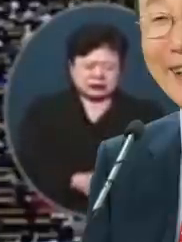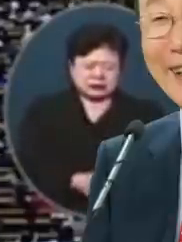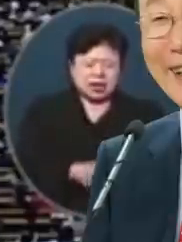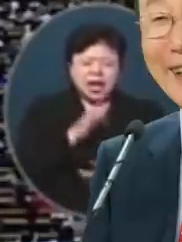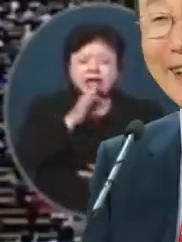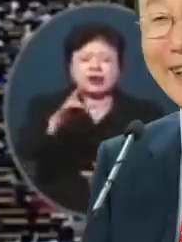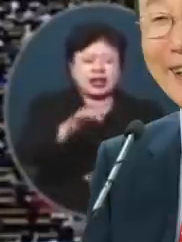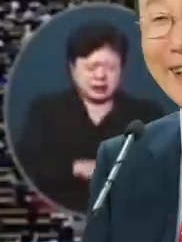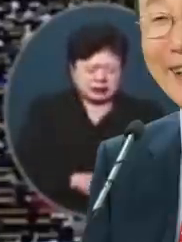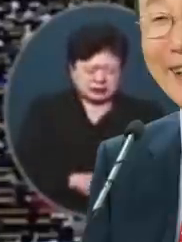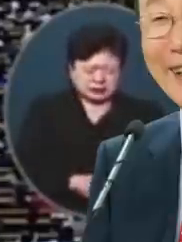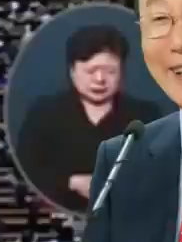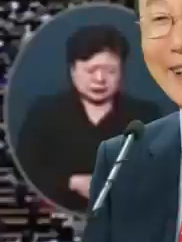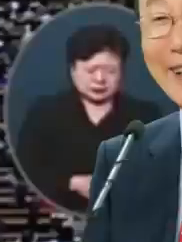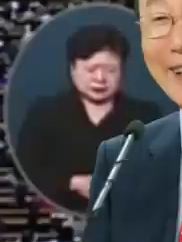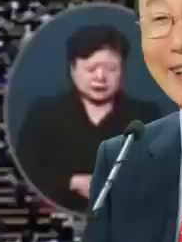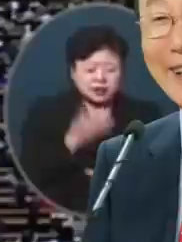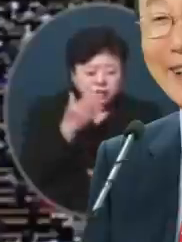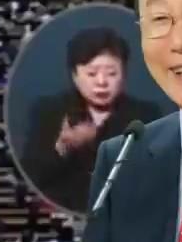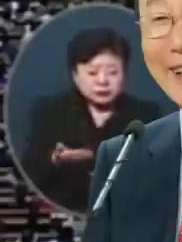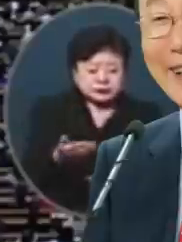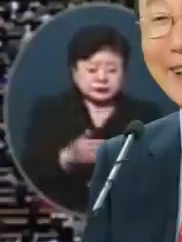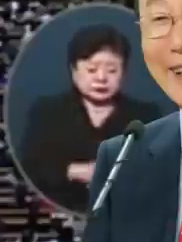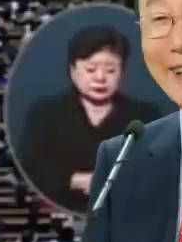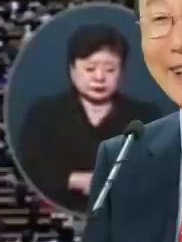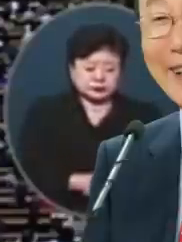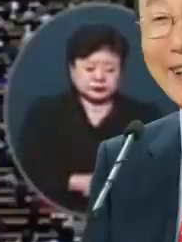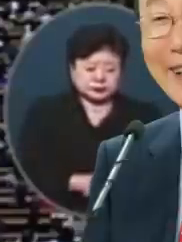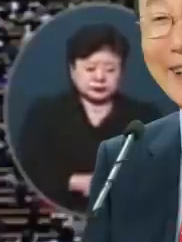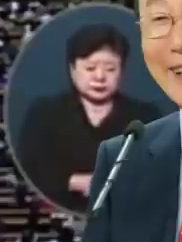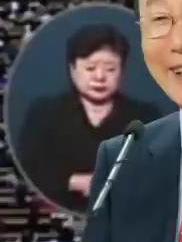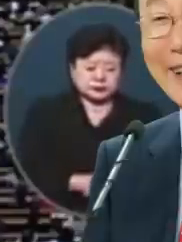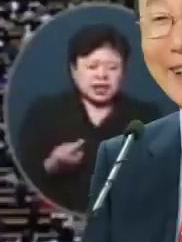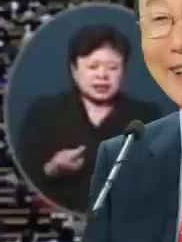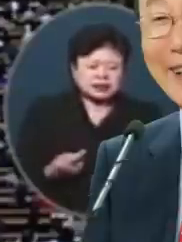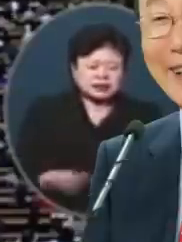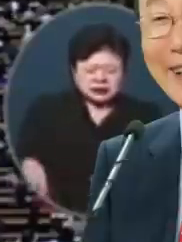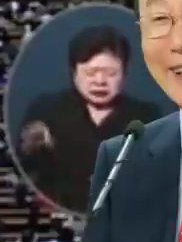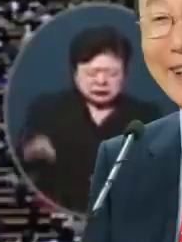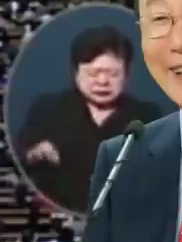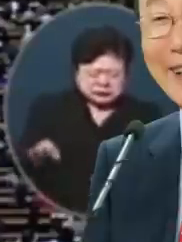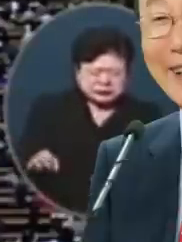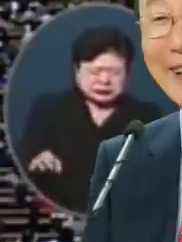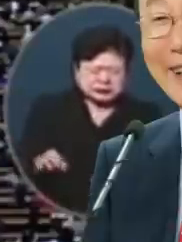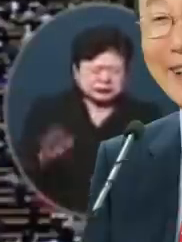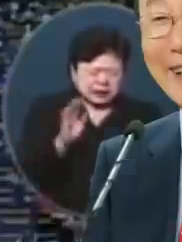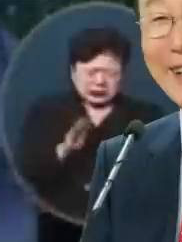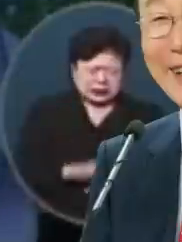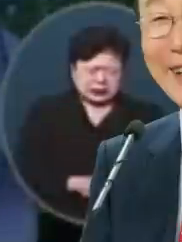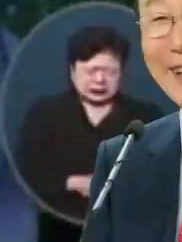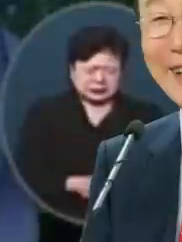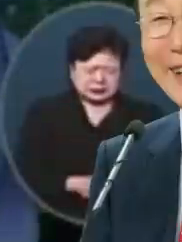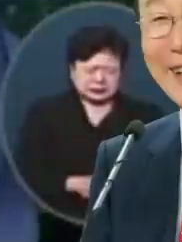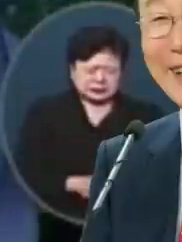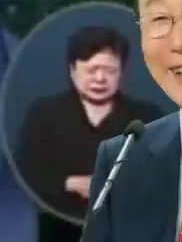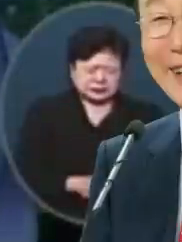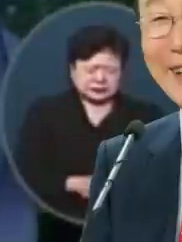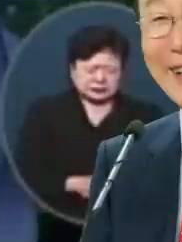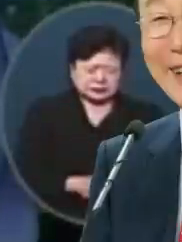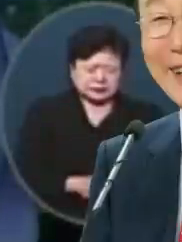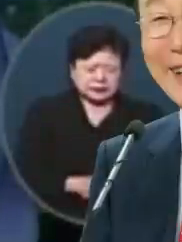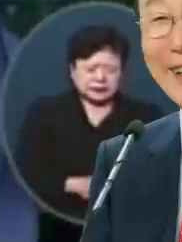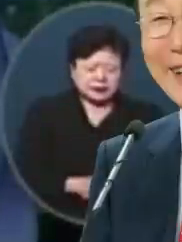됩니다. 여러분 그러한 하나님이 자식을 마리아를